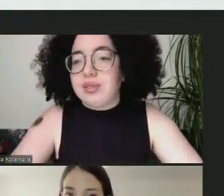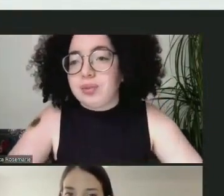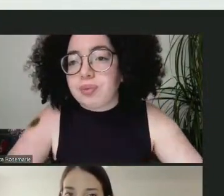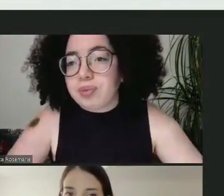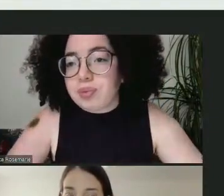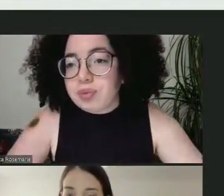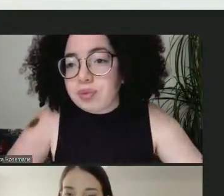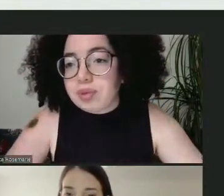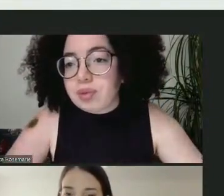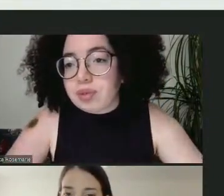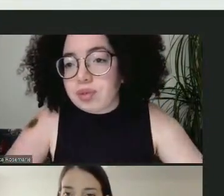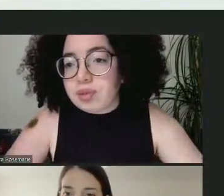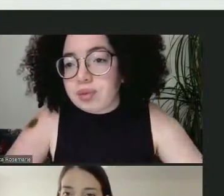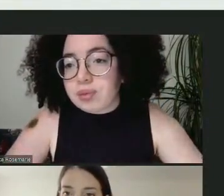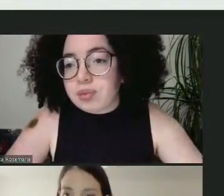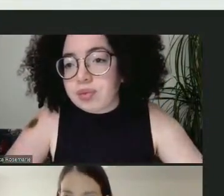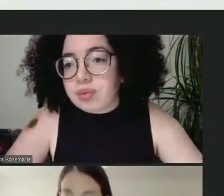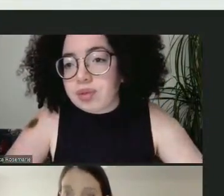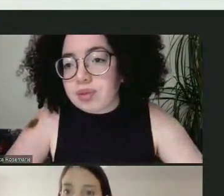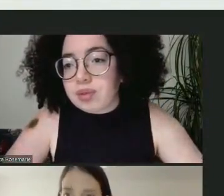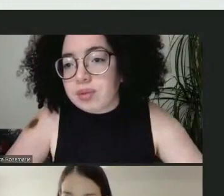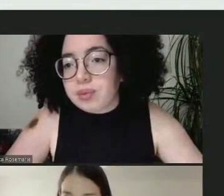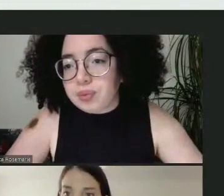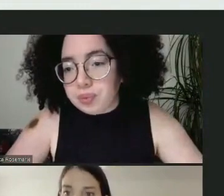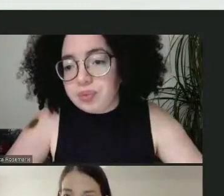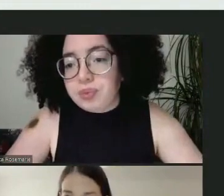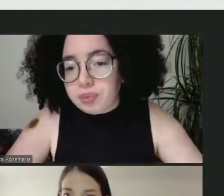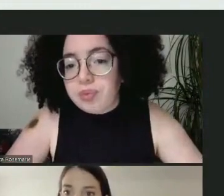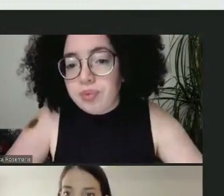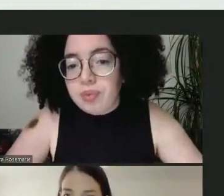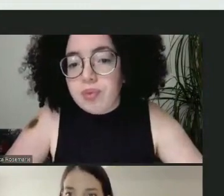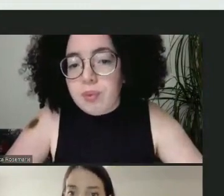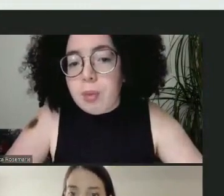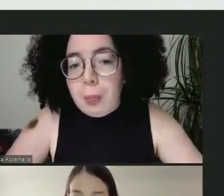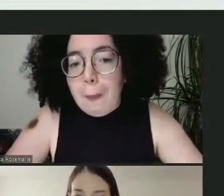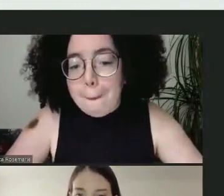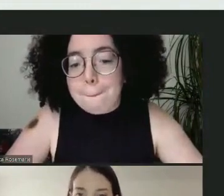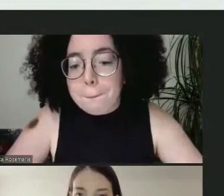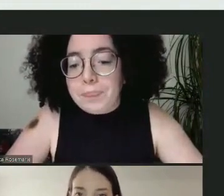Und dass man das dann klar ist, was auf dem Bild oben ist.